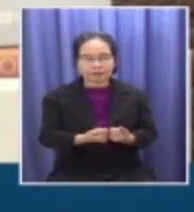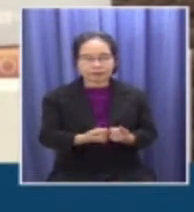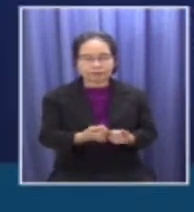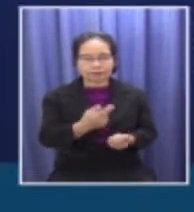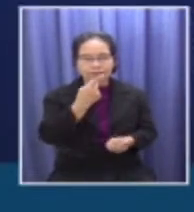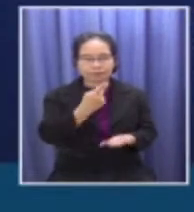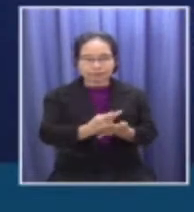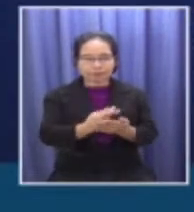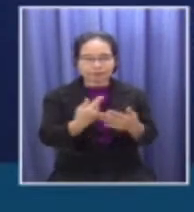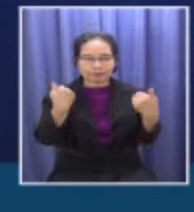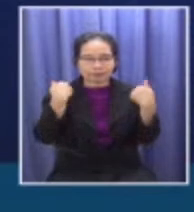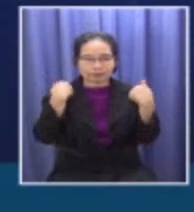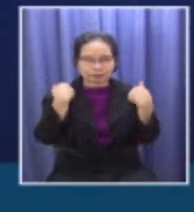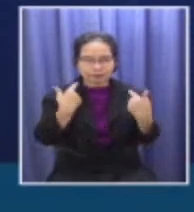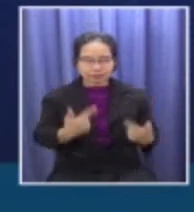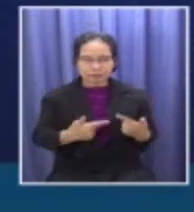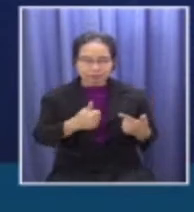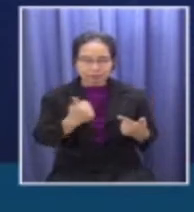na ye hunu ne o famu